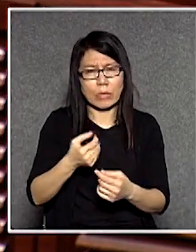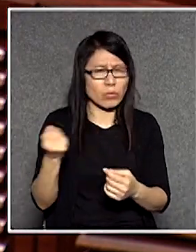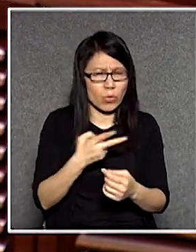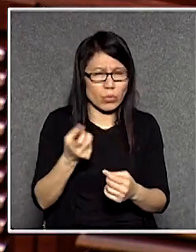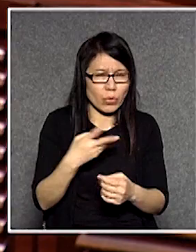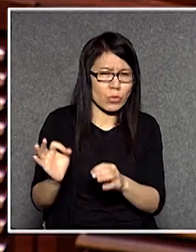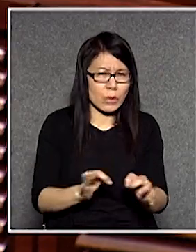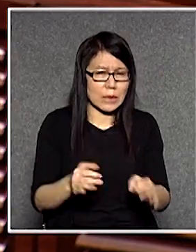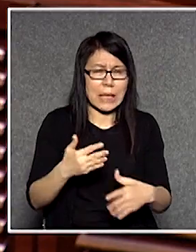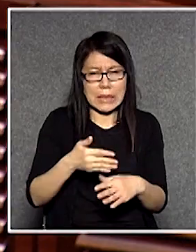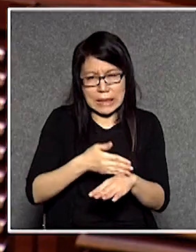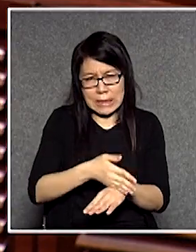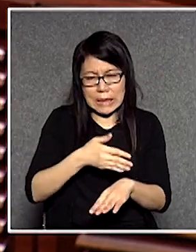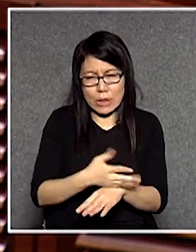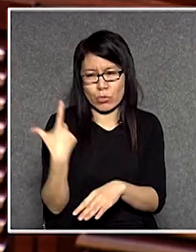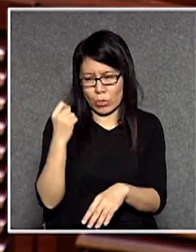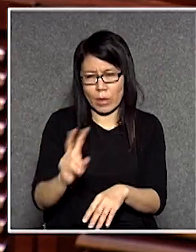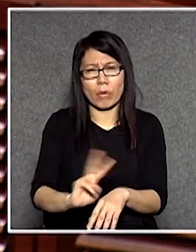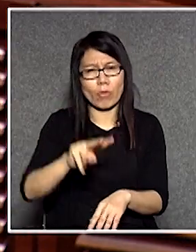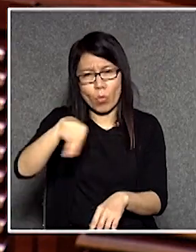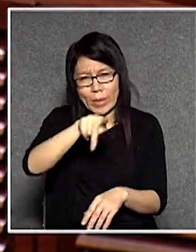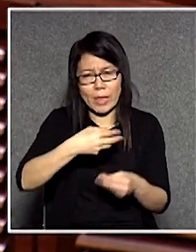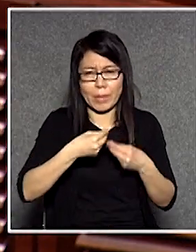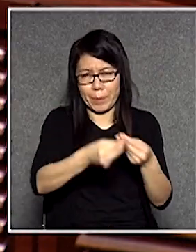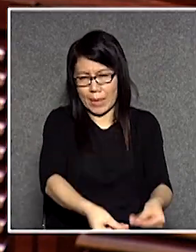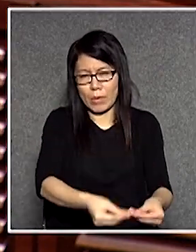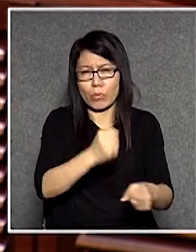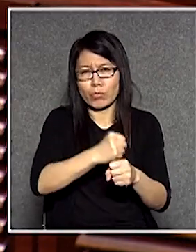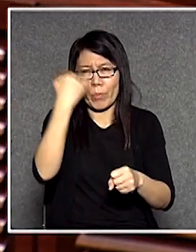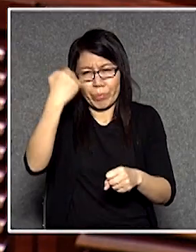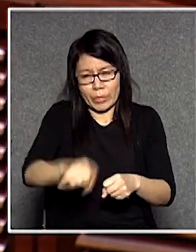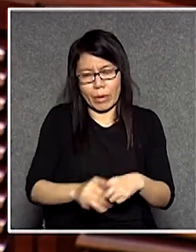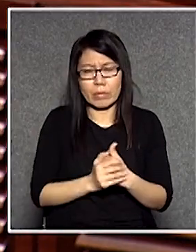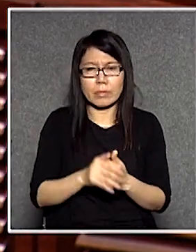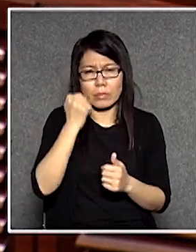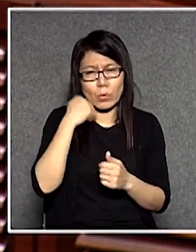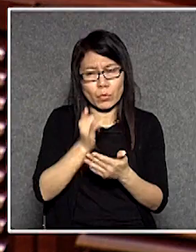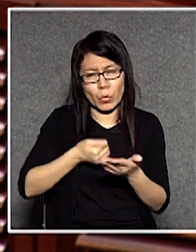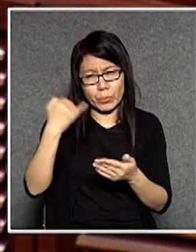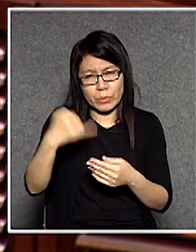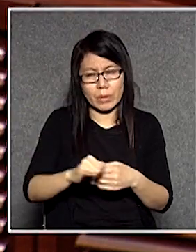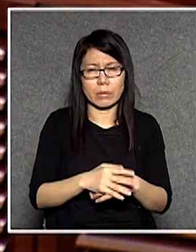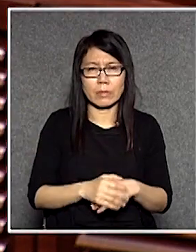啦，到最近都说未找到人接班。实情